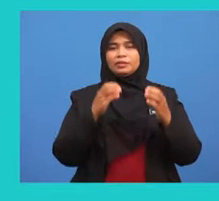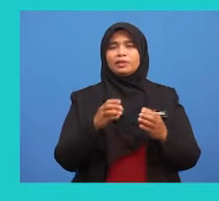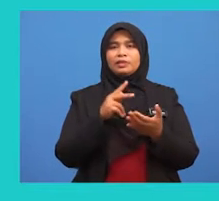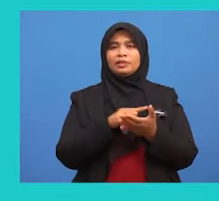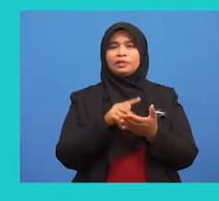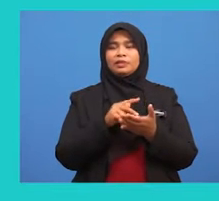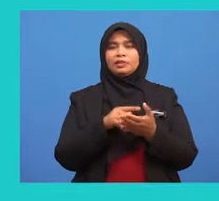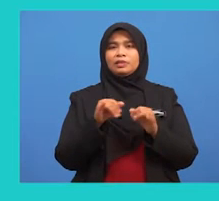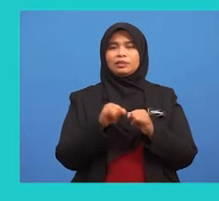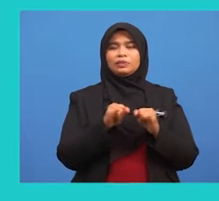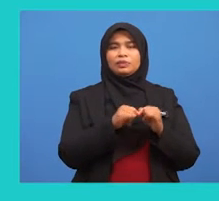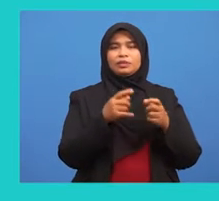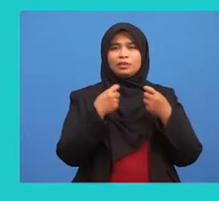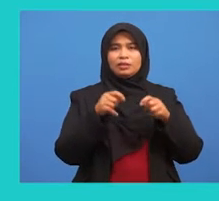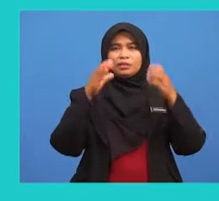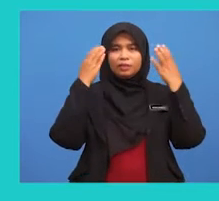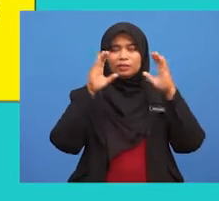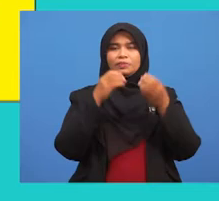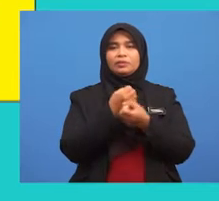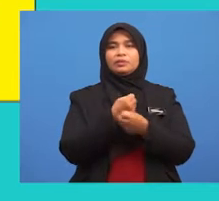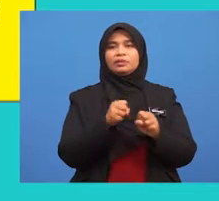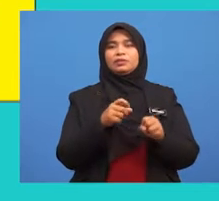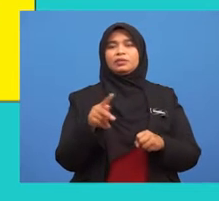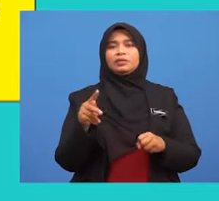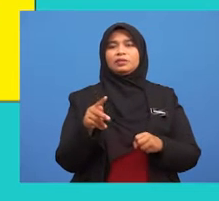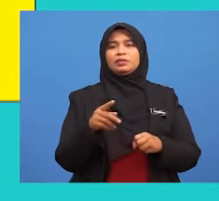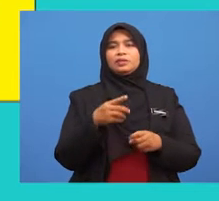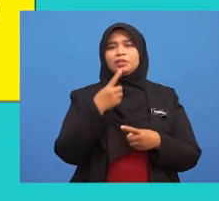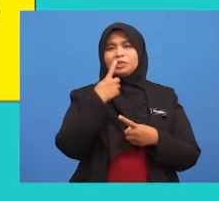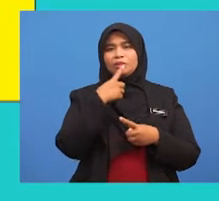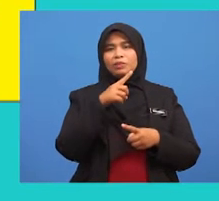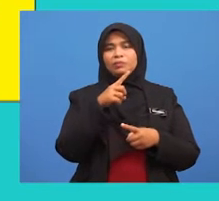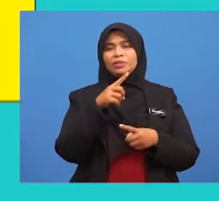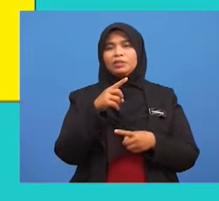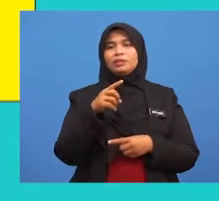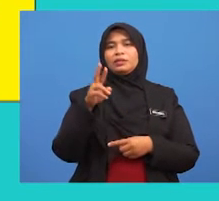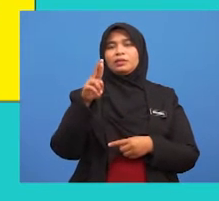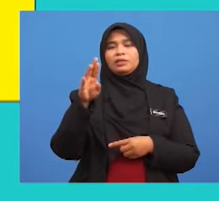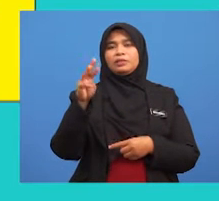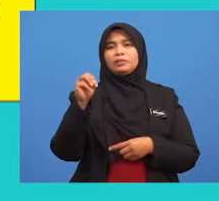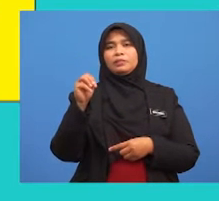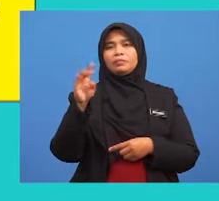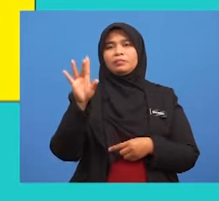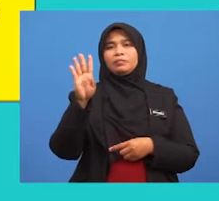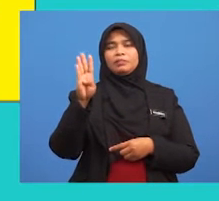Cara pengiraan juga telah cikgu sediakan dan jawapan bagi susut nilai mesin